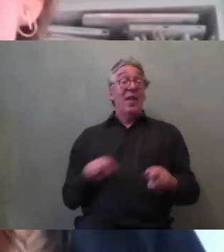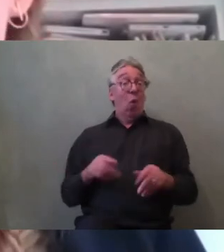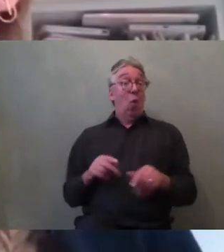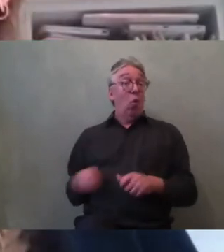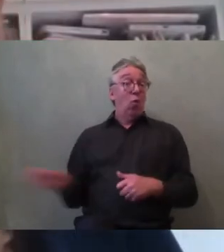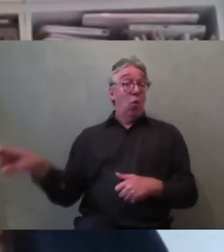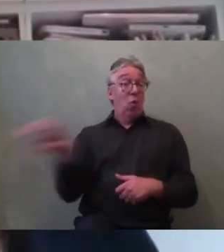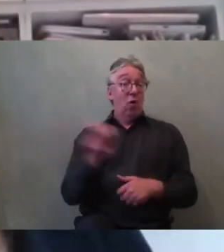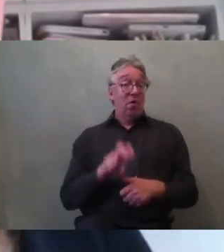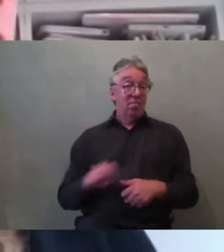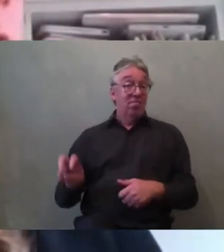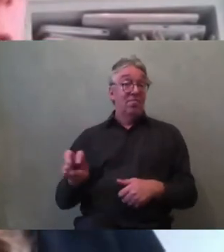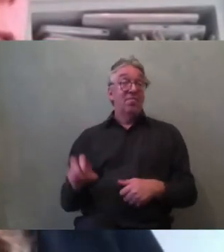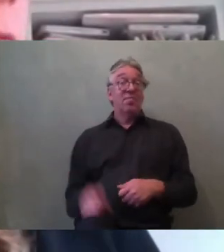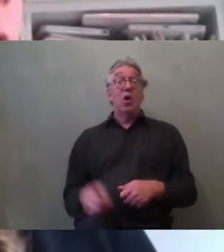jaar geleden, in